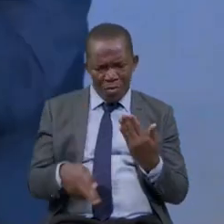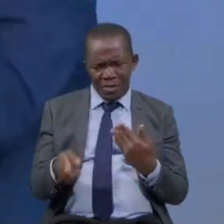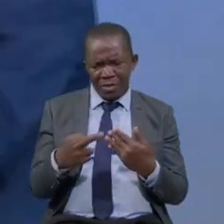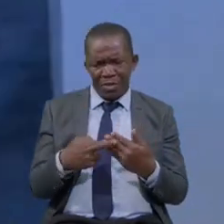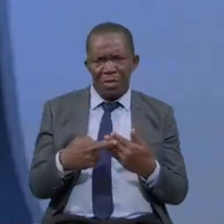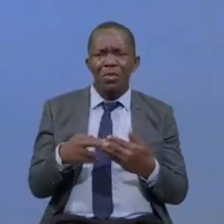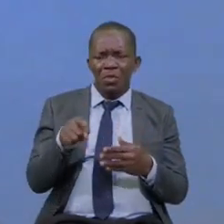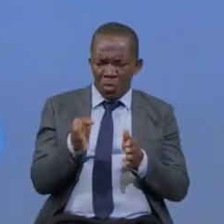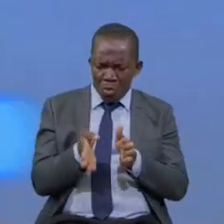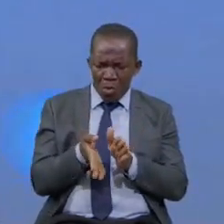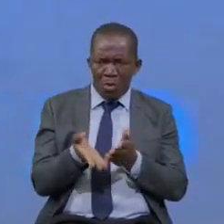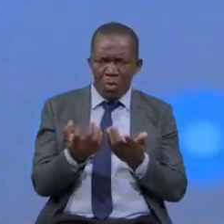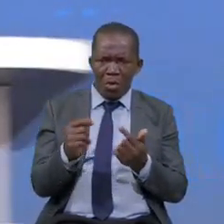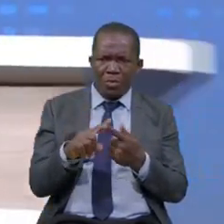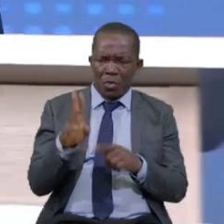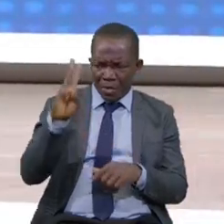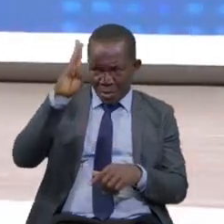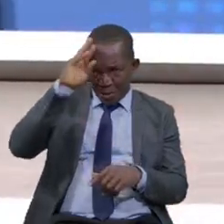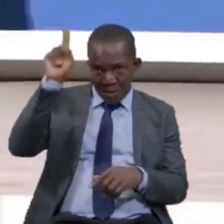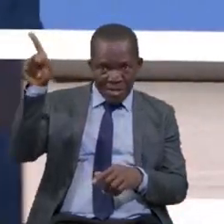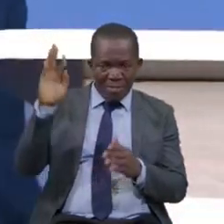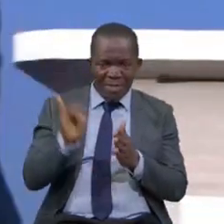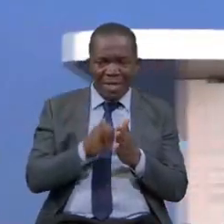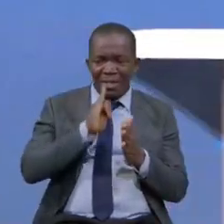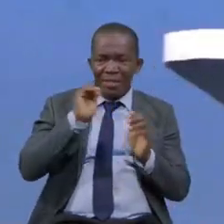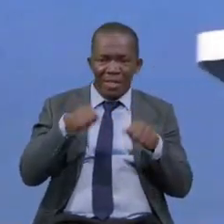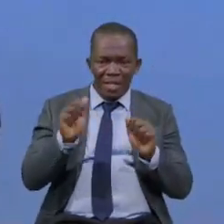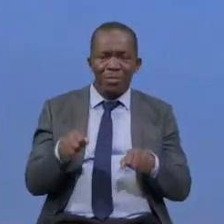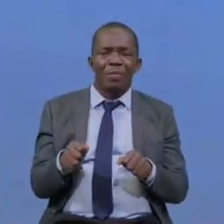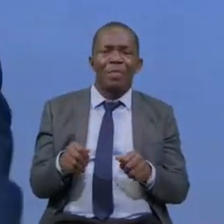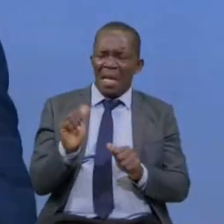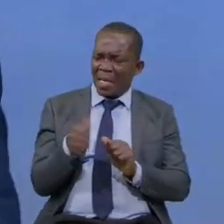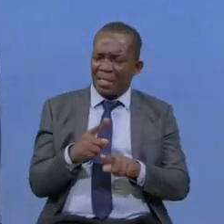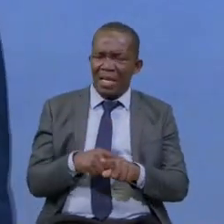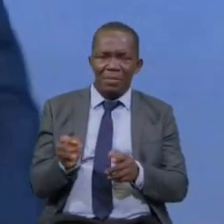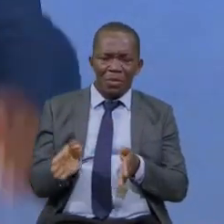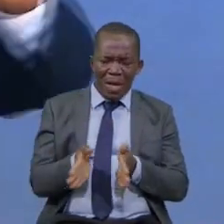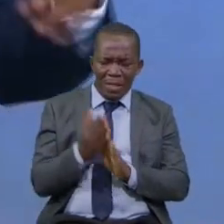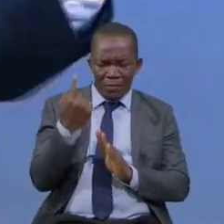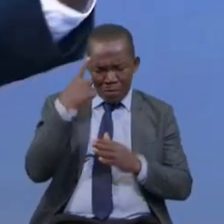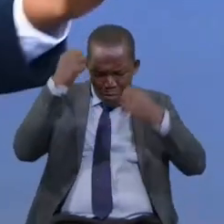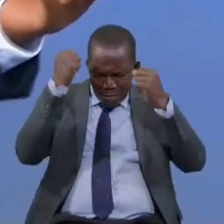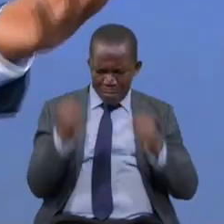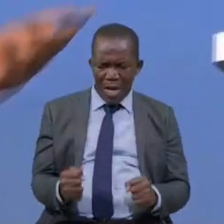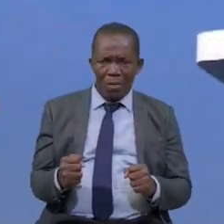chaque fois que tu demandes la puissance, le courage de faire cette restitution,